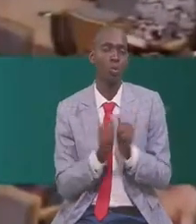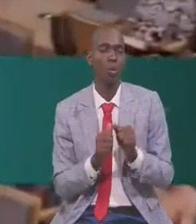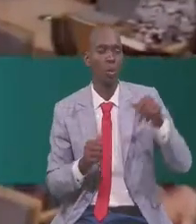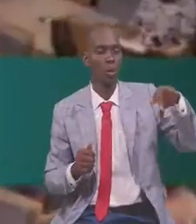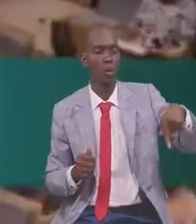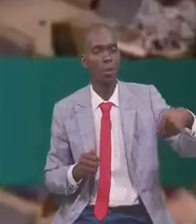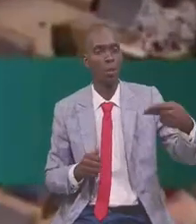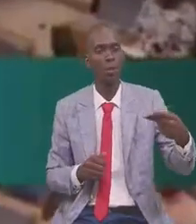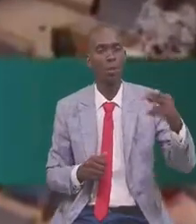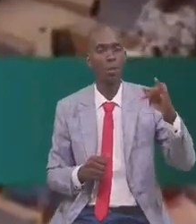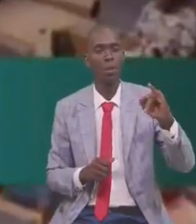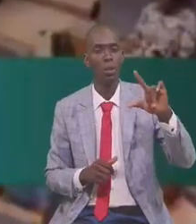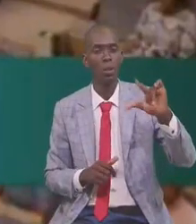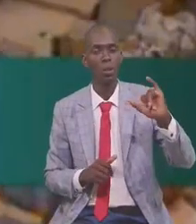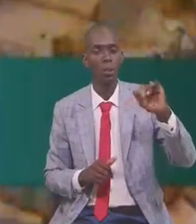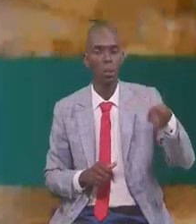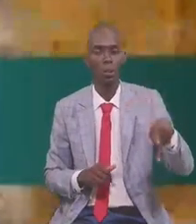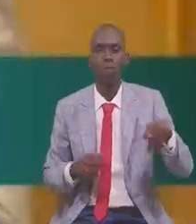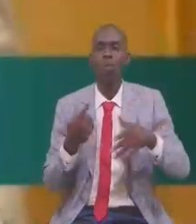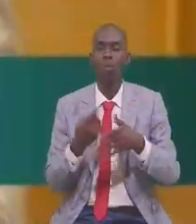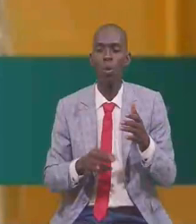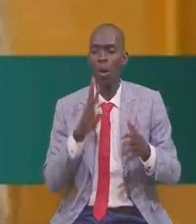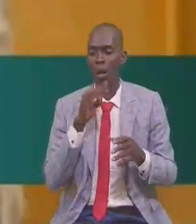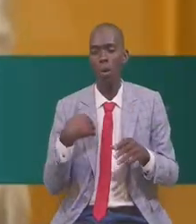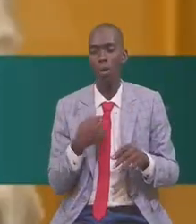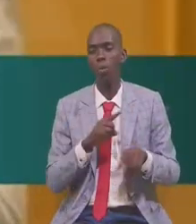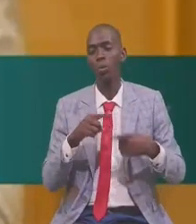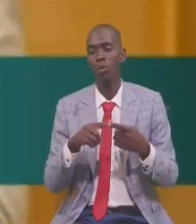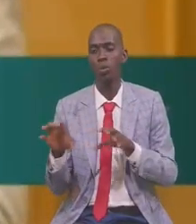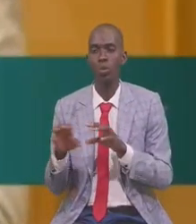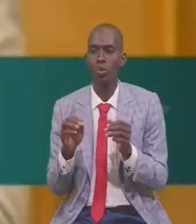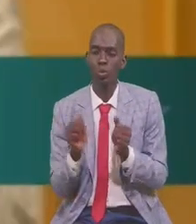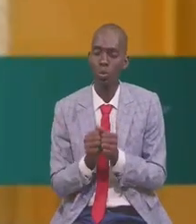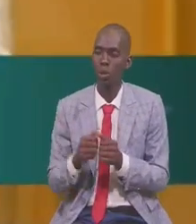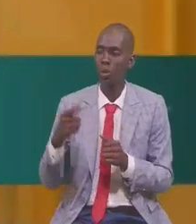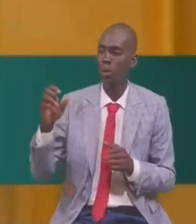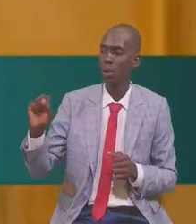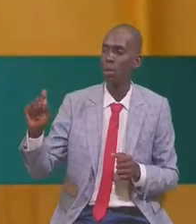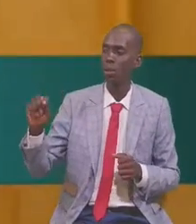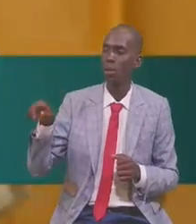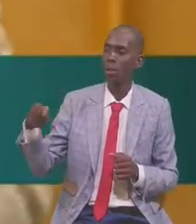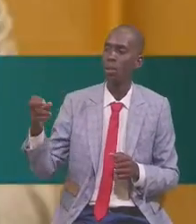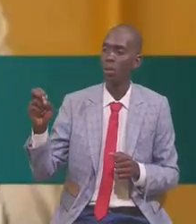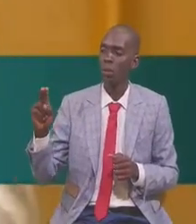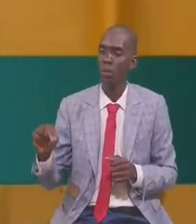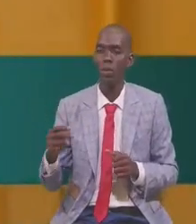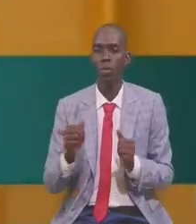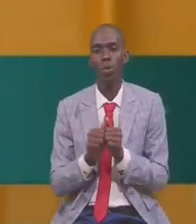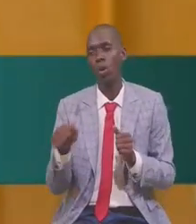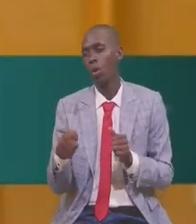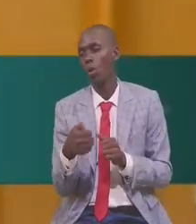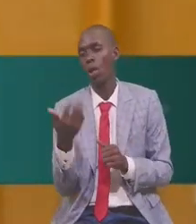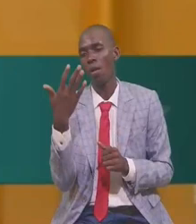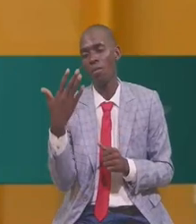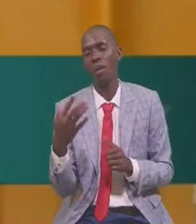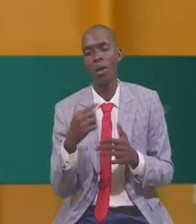avec Étienne? Qu'est-ce que nous allons faire avec les autres 5 des 7? Alors les apôtres ont dit quelque